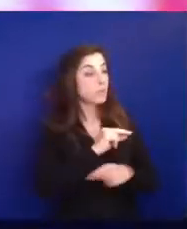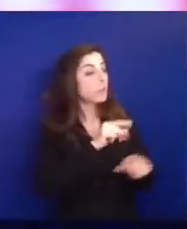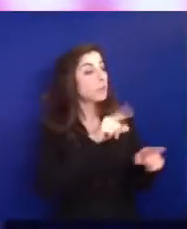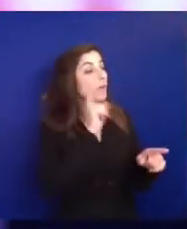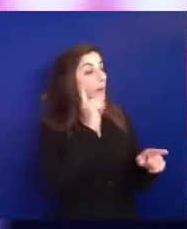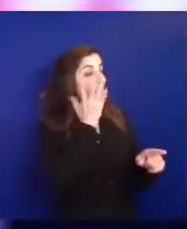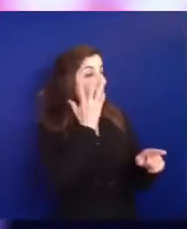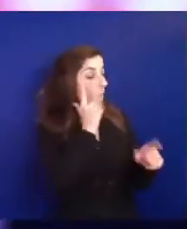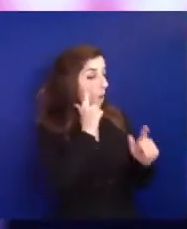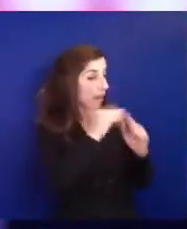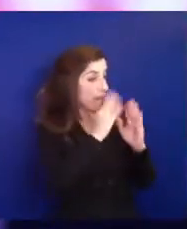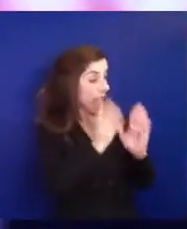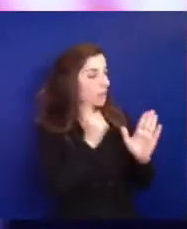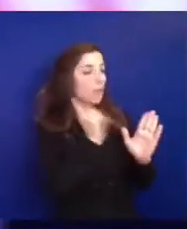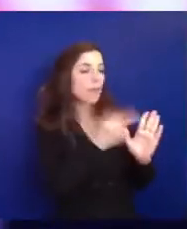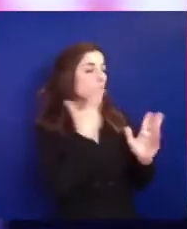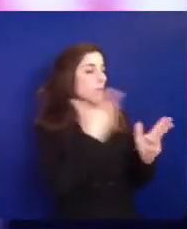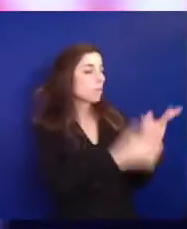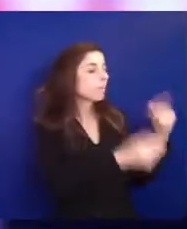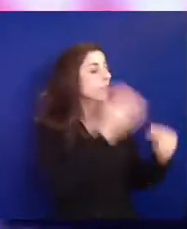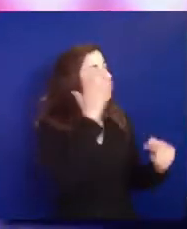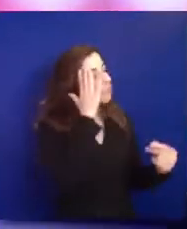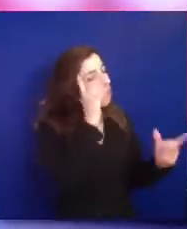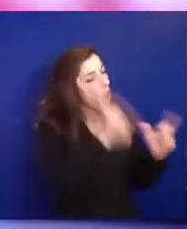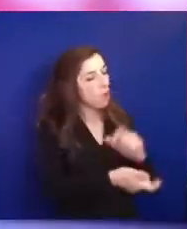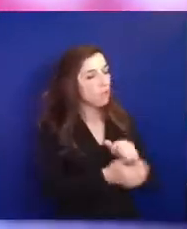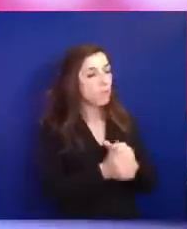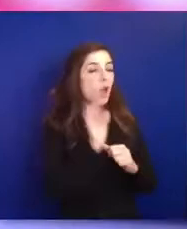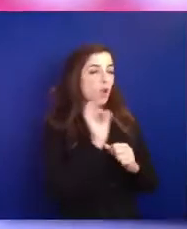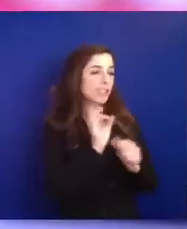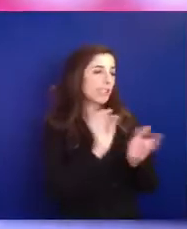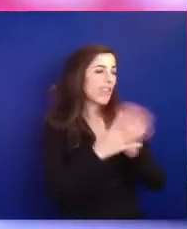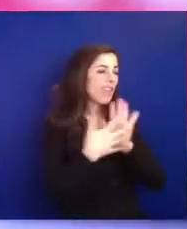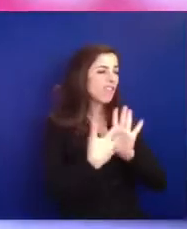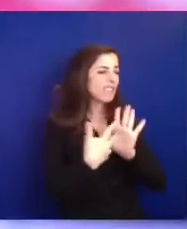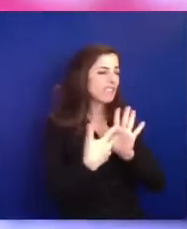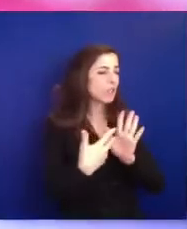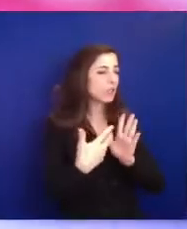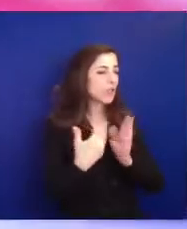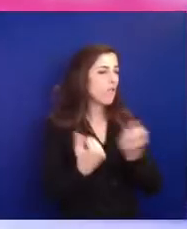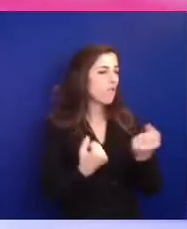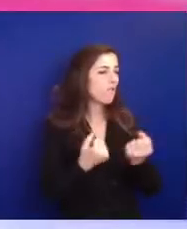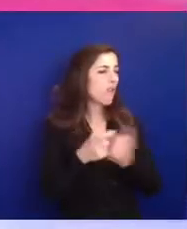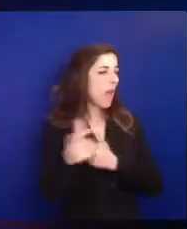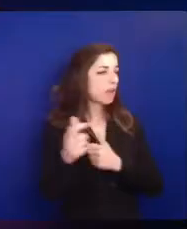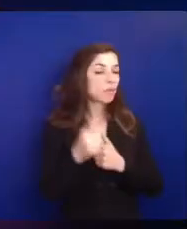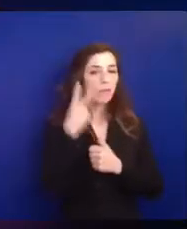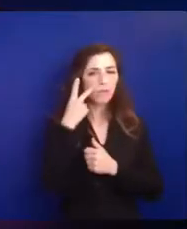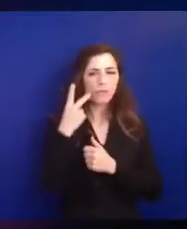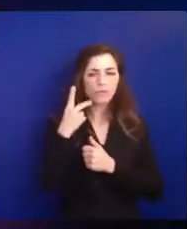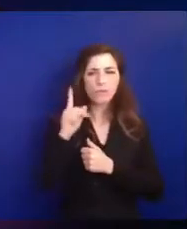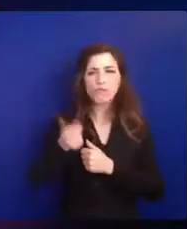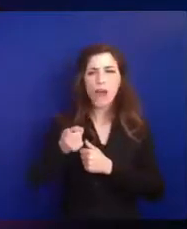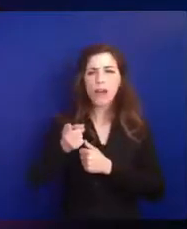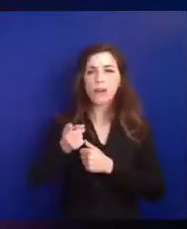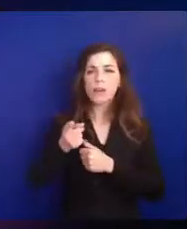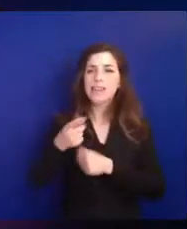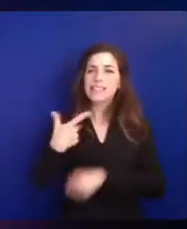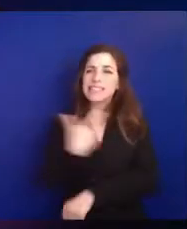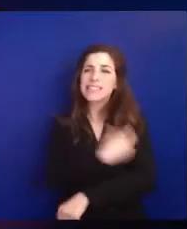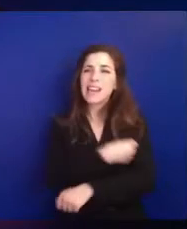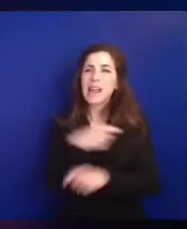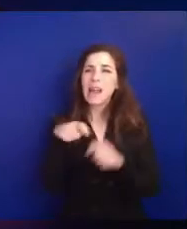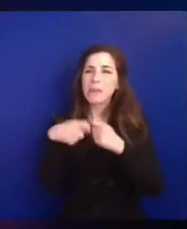così non avremmo dato fastidio nel viaggio vi di gianni preparare una siringa di plastica con del liquido rosso a